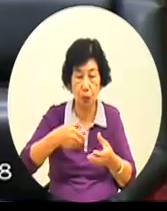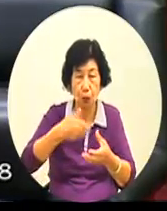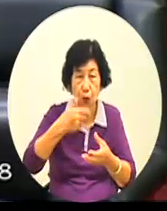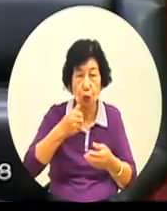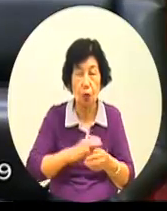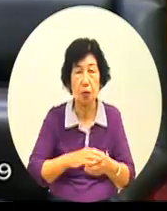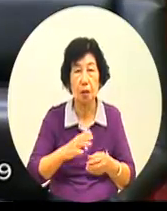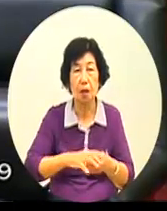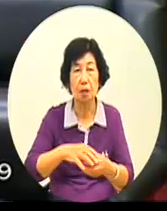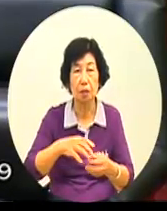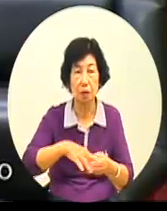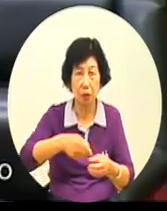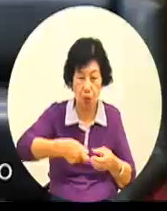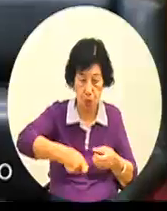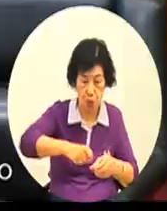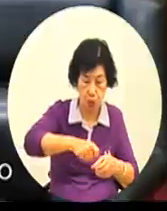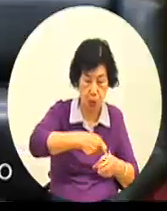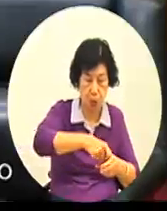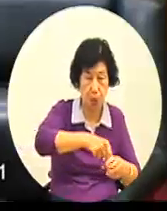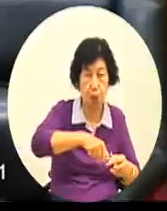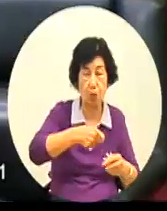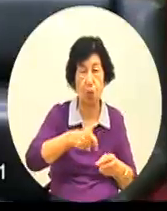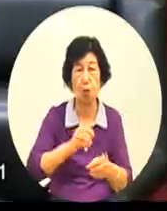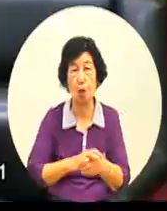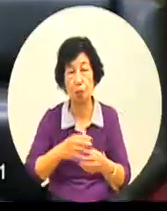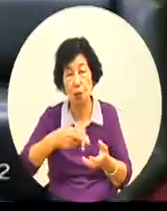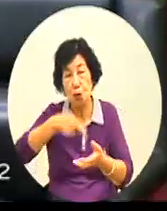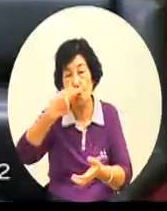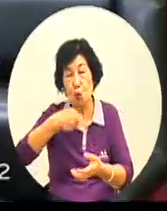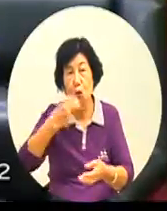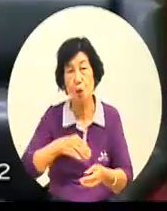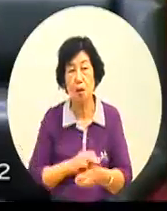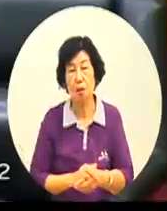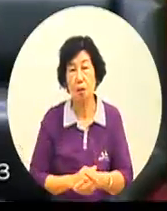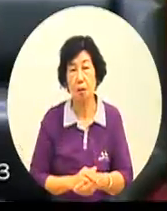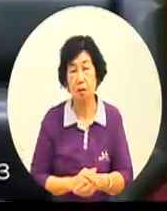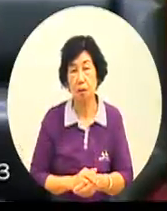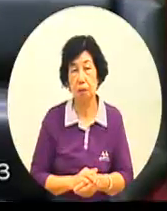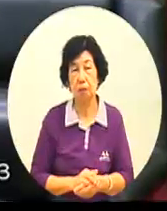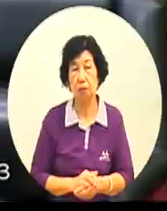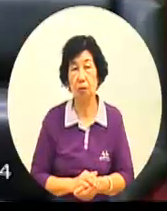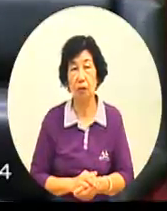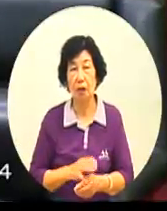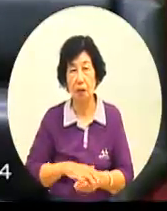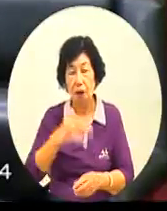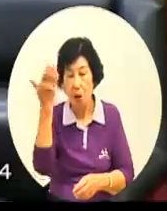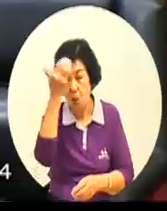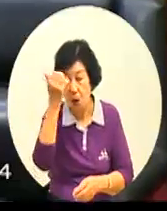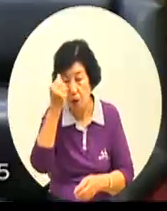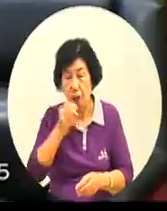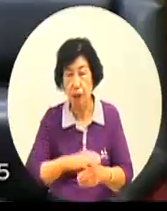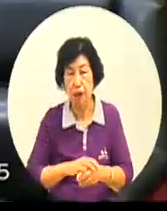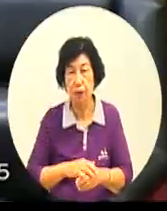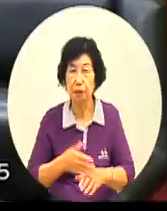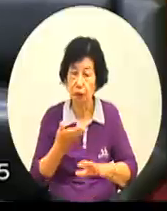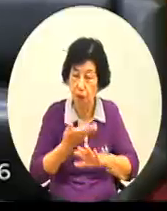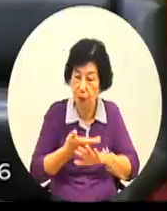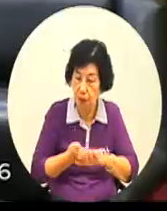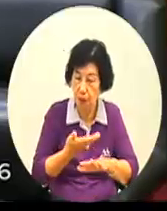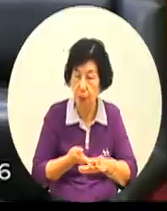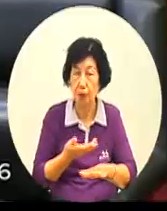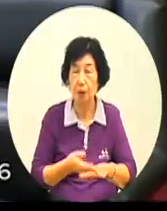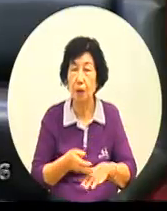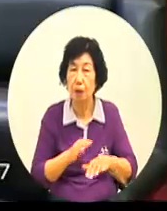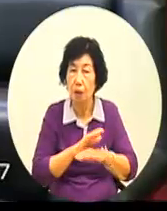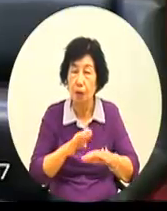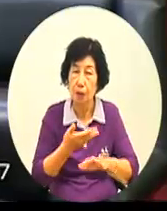呢。老人家，我们安心，做子女安心，让他们在那边好像吃的是贫民